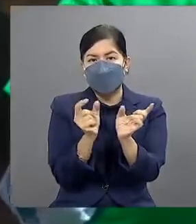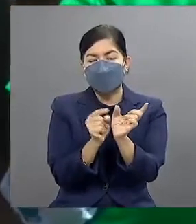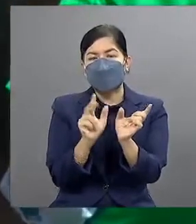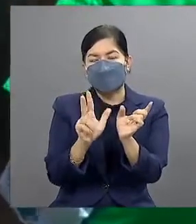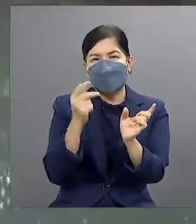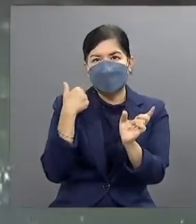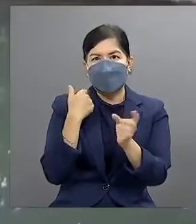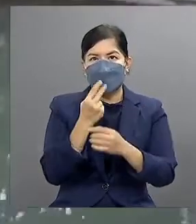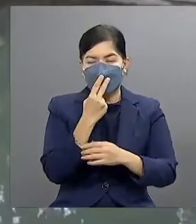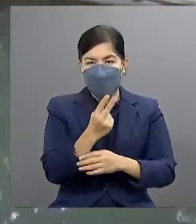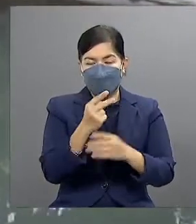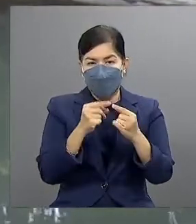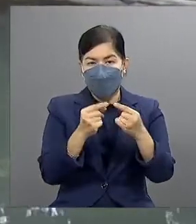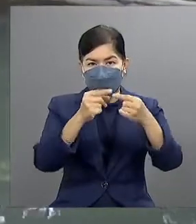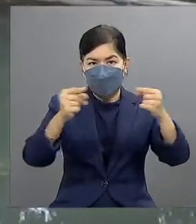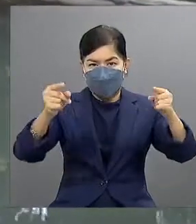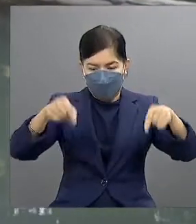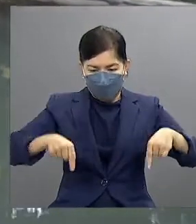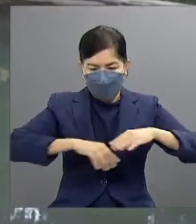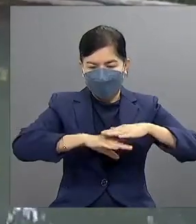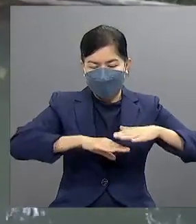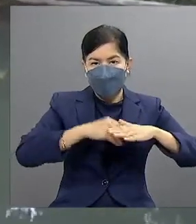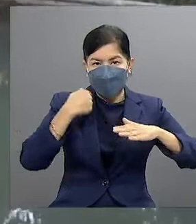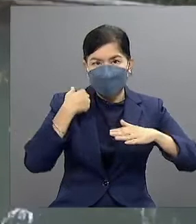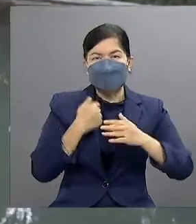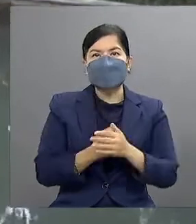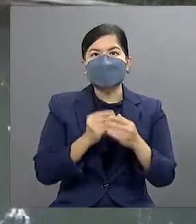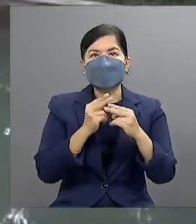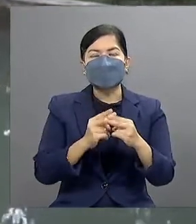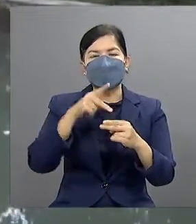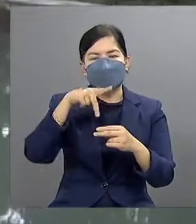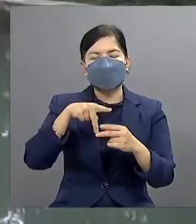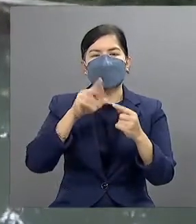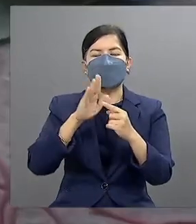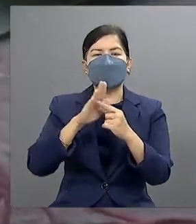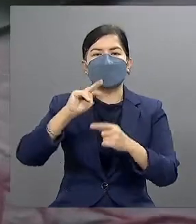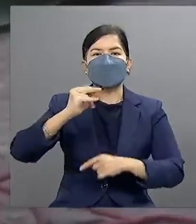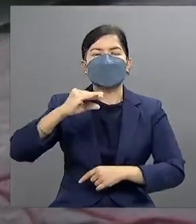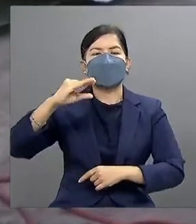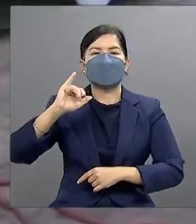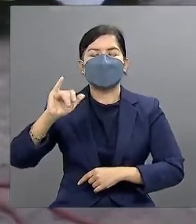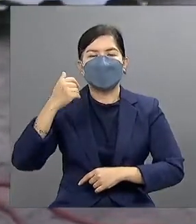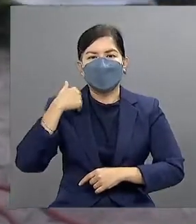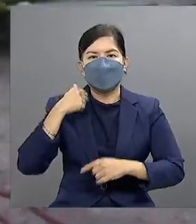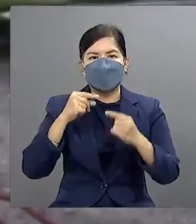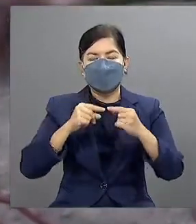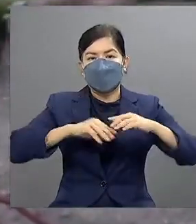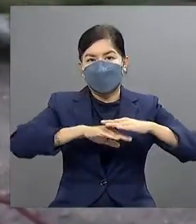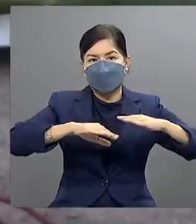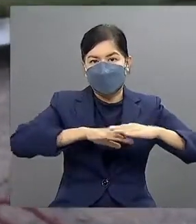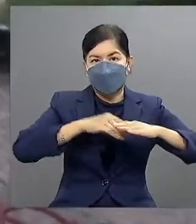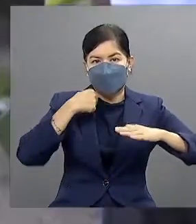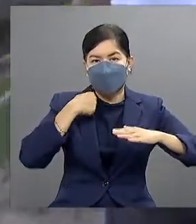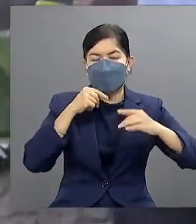สารให้ซึ่งพังโยมีหลักฐานเอกสารยืนยันจากสถาบันวิจัยและบริการสุขภาพช้างแห่งชาติจังหวัดสุรินทร์อย่างชัดเจ